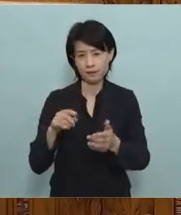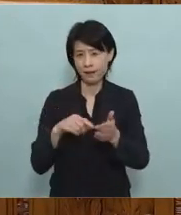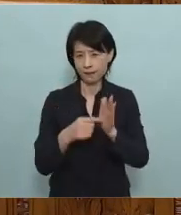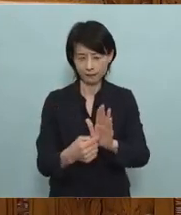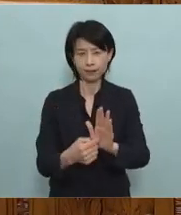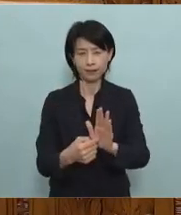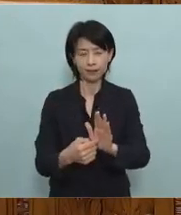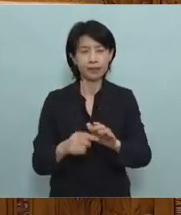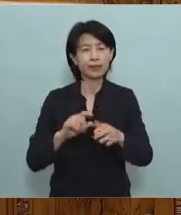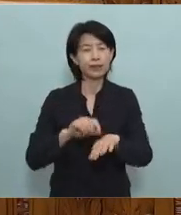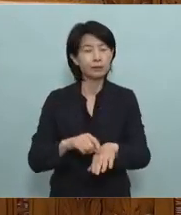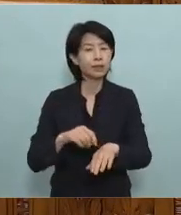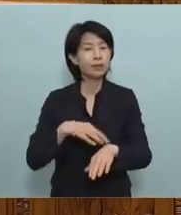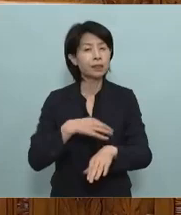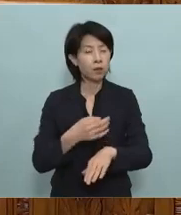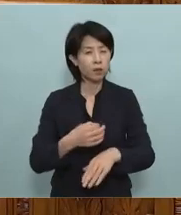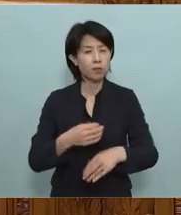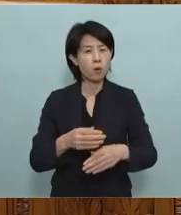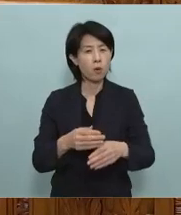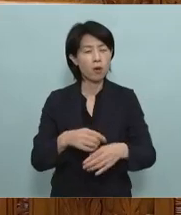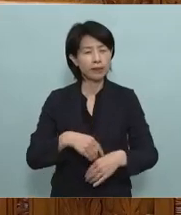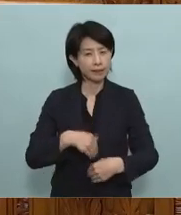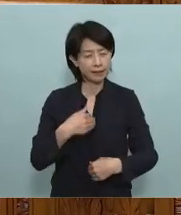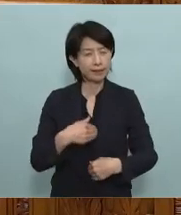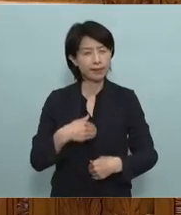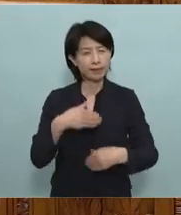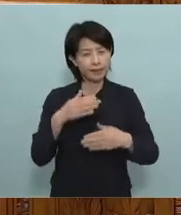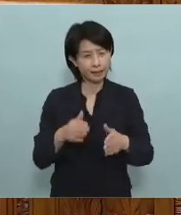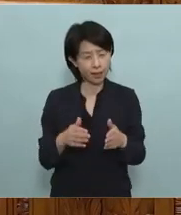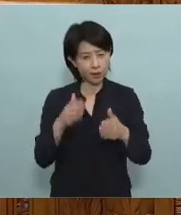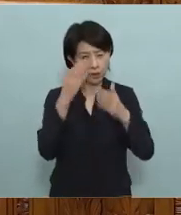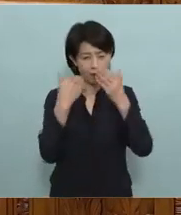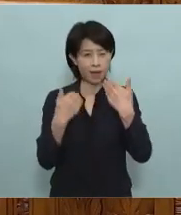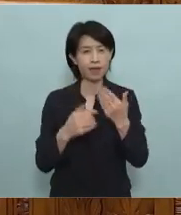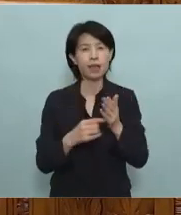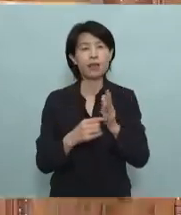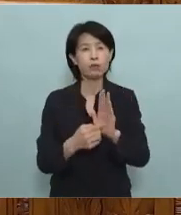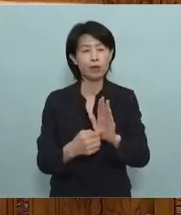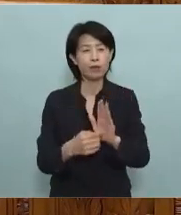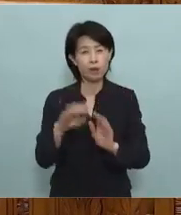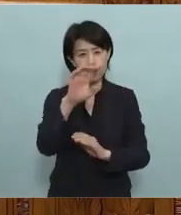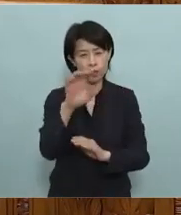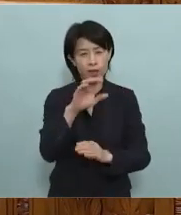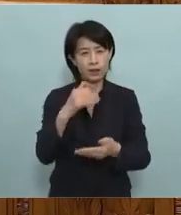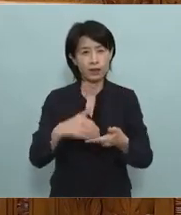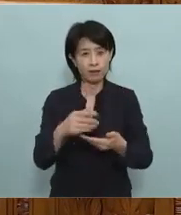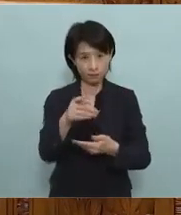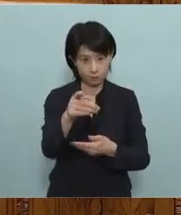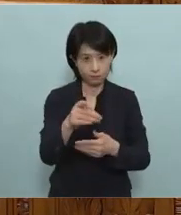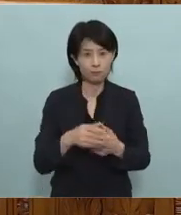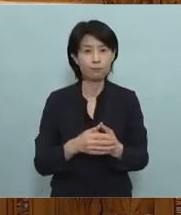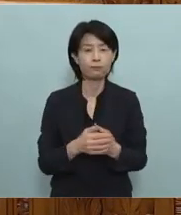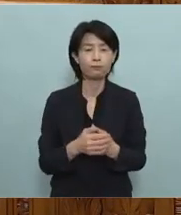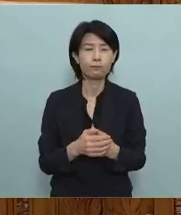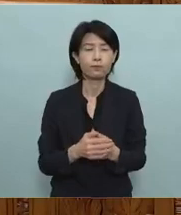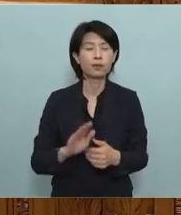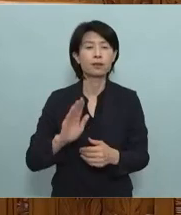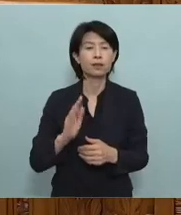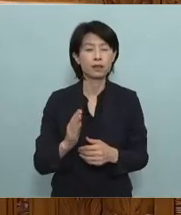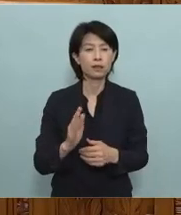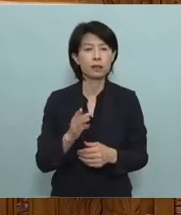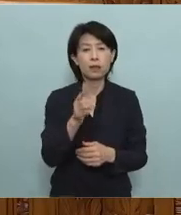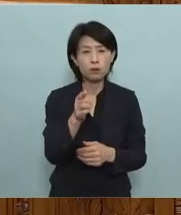い声にも真摯に、謙虚に、丁寧に向き合っていくと繰り返し述べられました。しかし